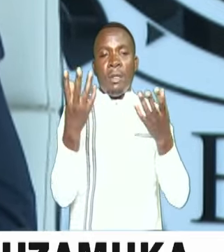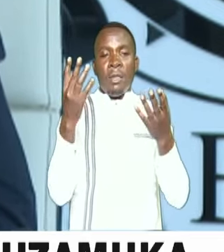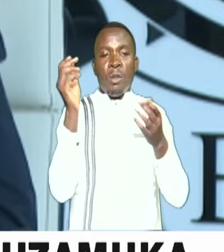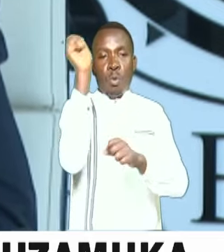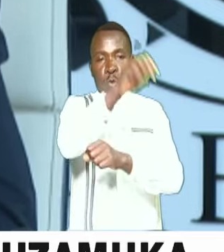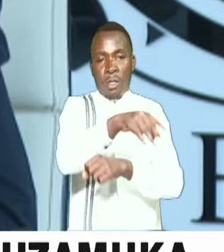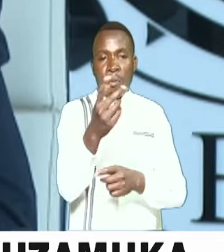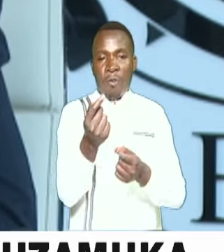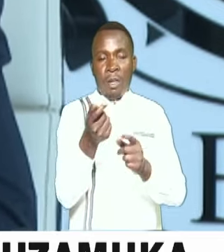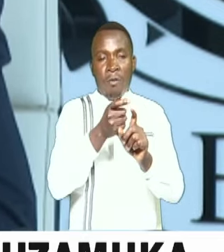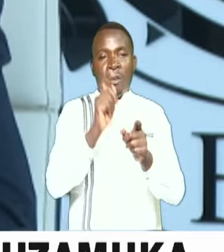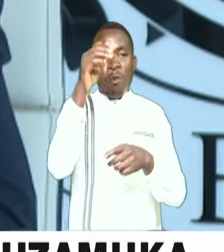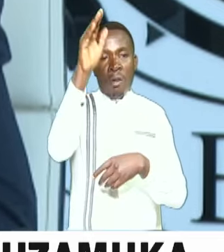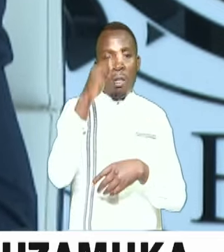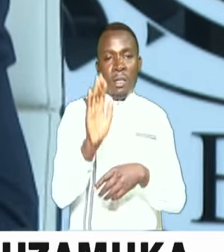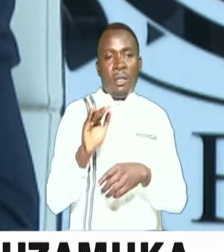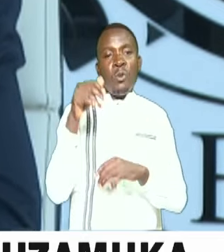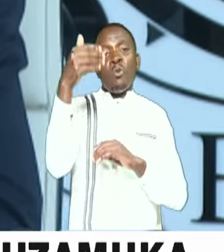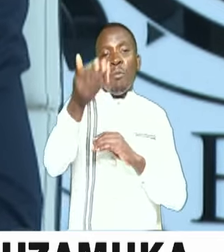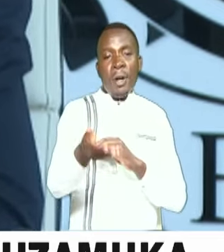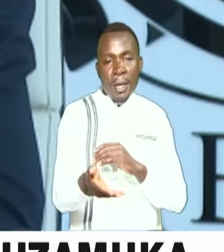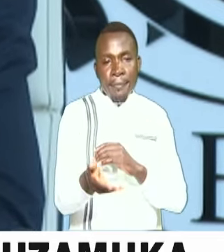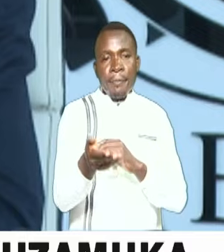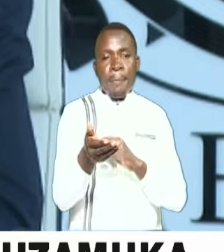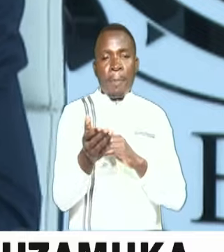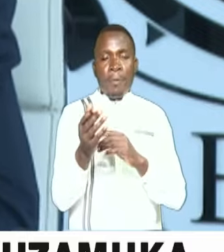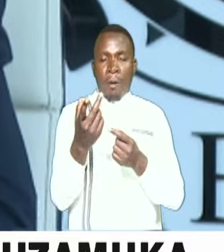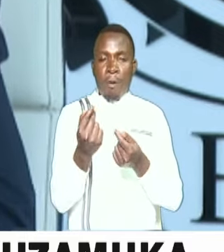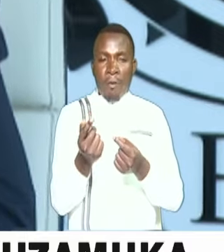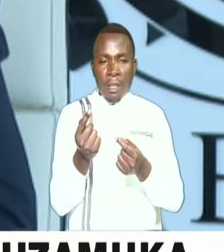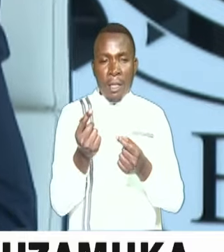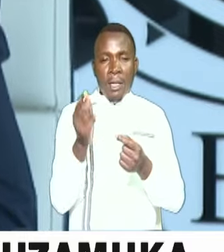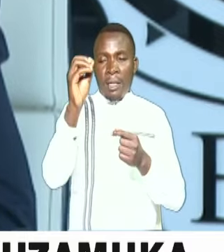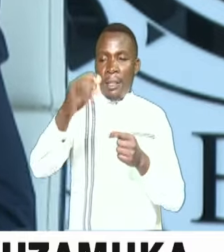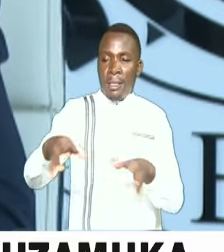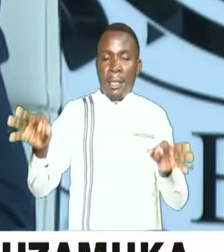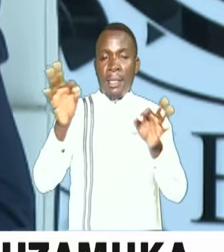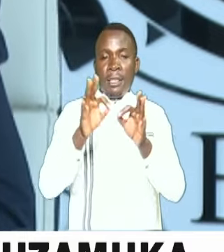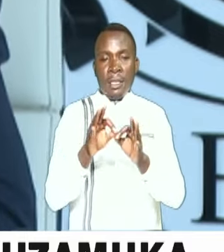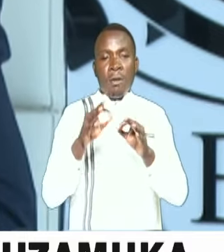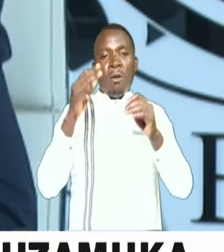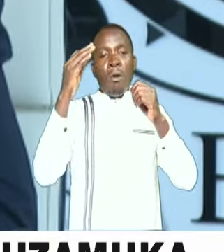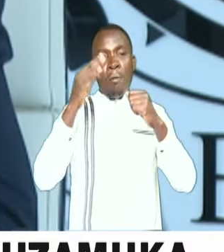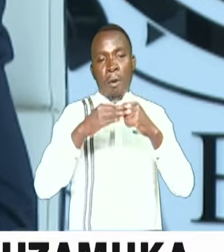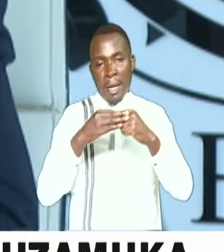ayo dukura hanze, bituma ifaranga ryarataye agaciroho